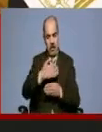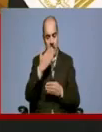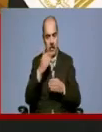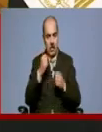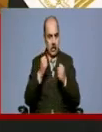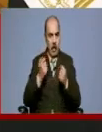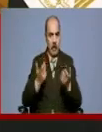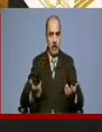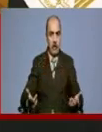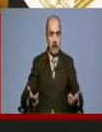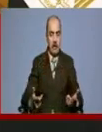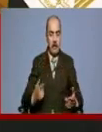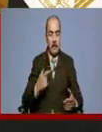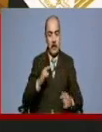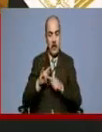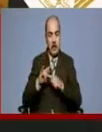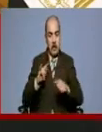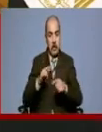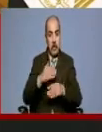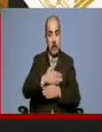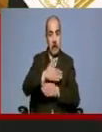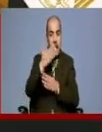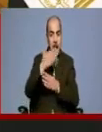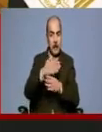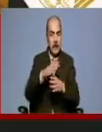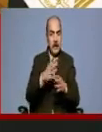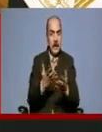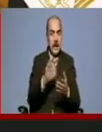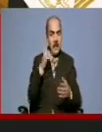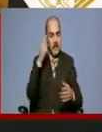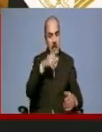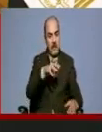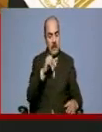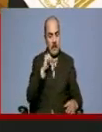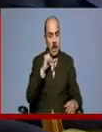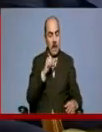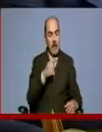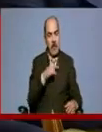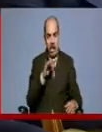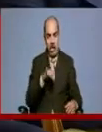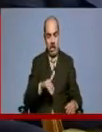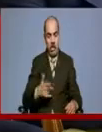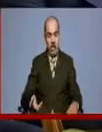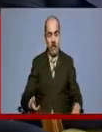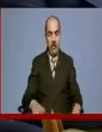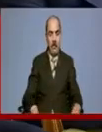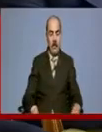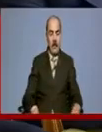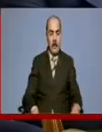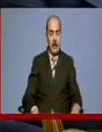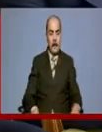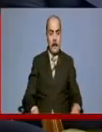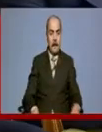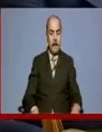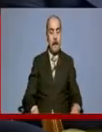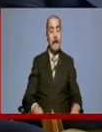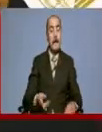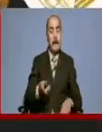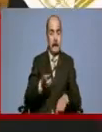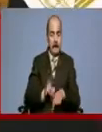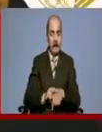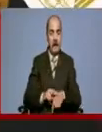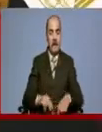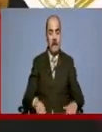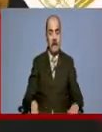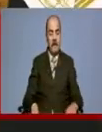طبيعه الاحتلال الاسرائيلي هو عايز يجمع كل اليهود سواء يهودي الماني يهودي اثيوبي يهودي روسي يجمع